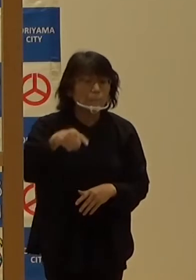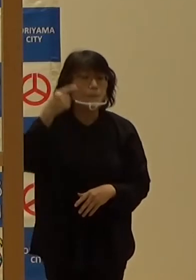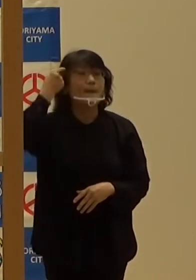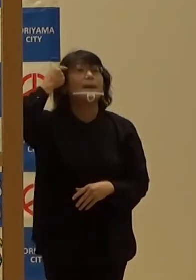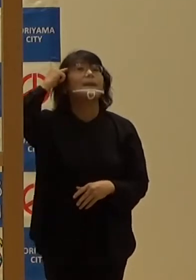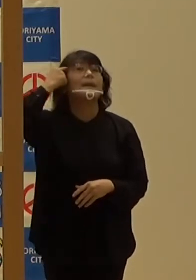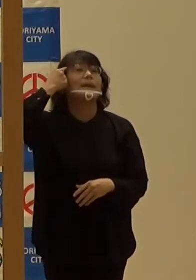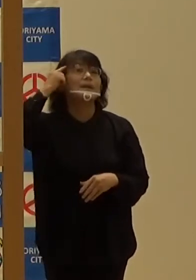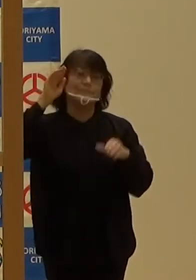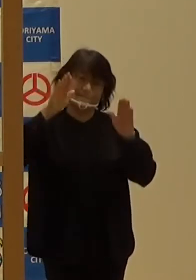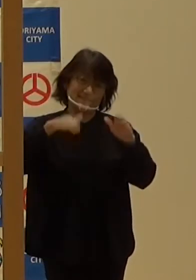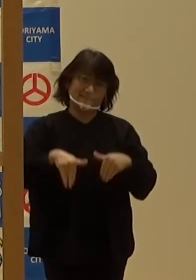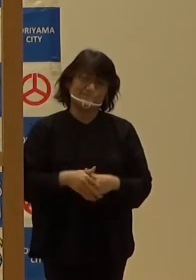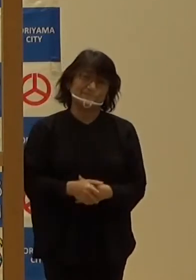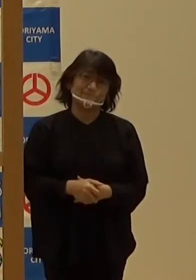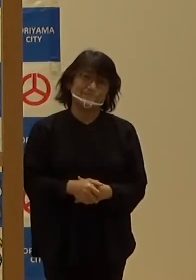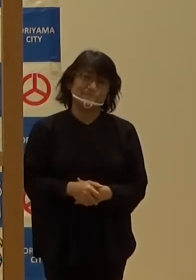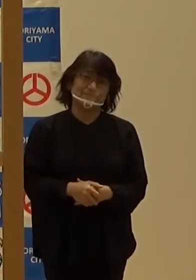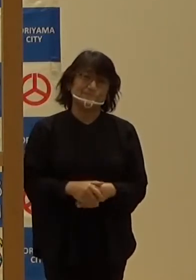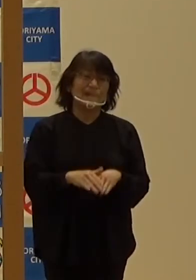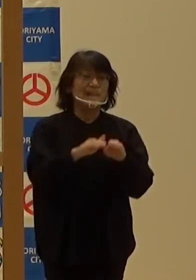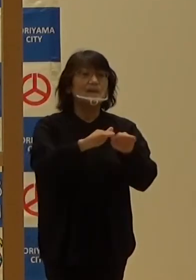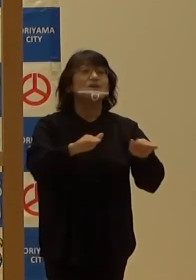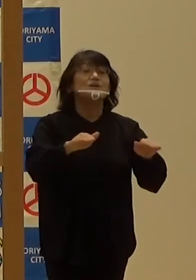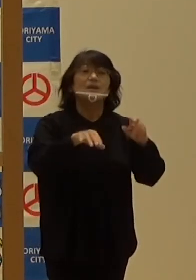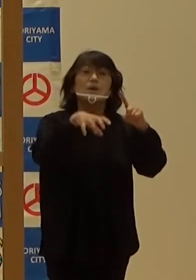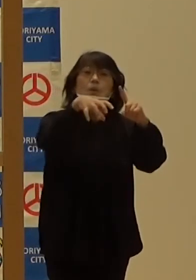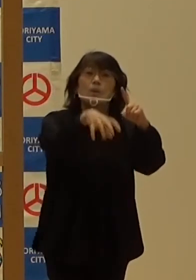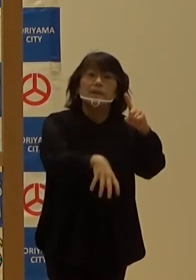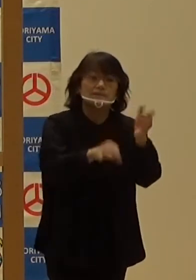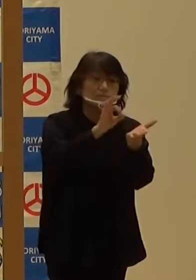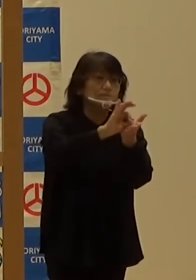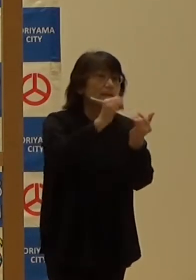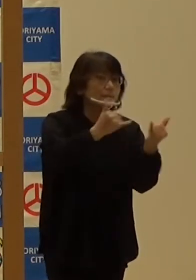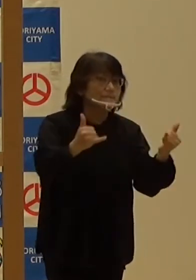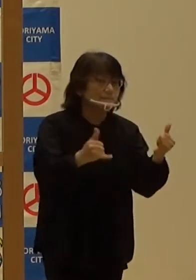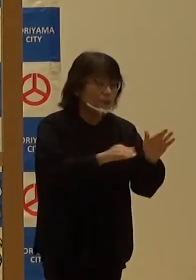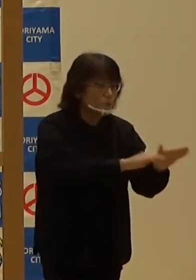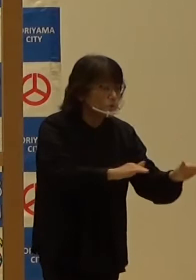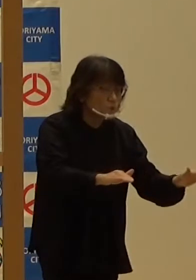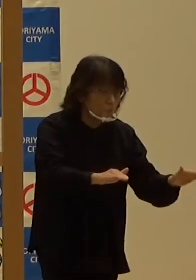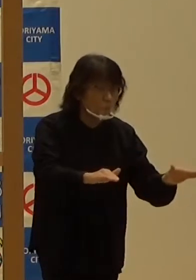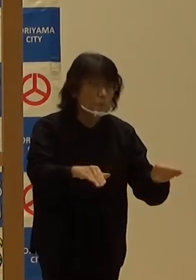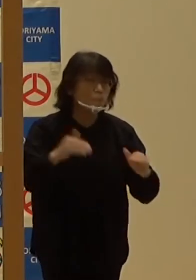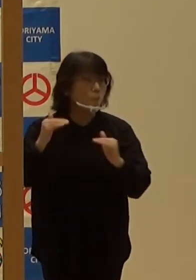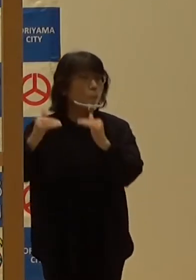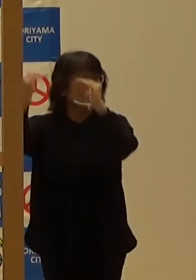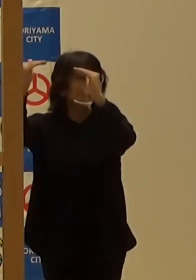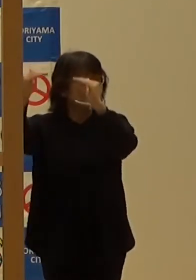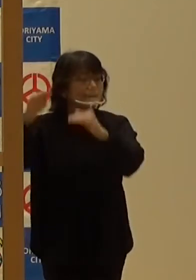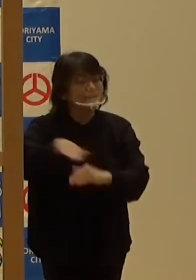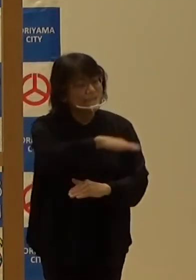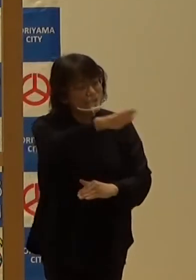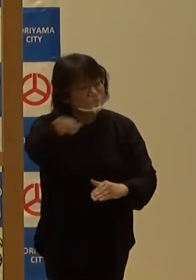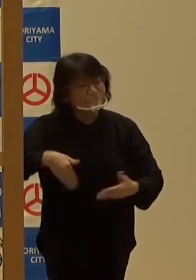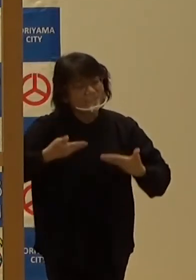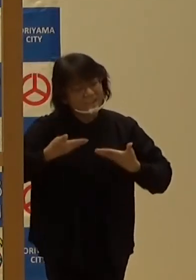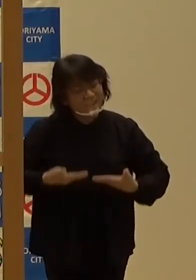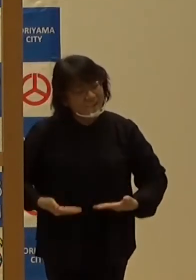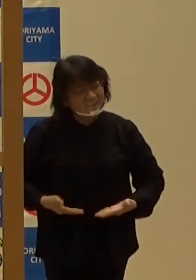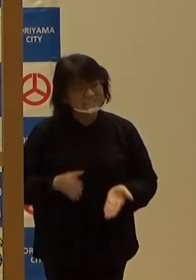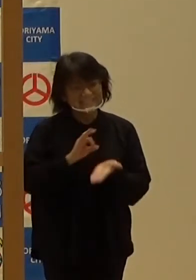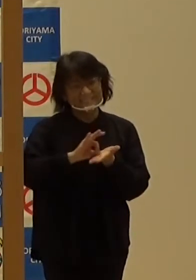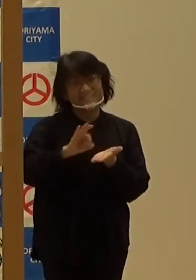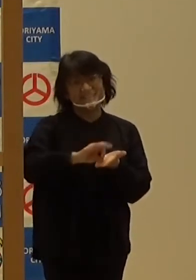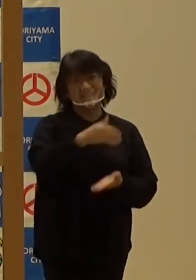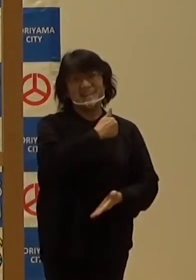。当然、公園の利用者は子どもから、大人まで、ですね、安心して利用できる環境整備を